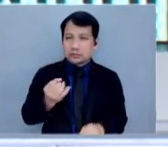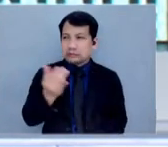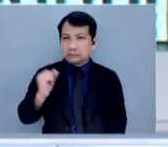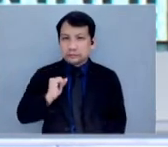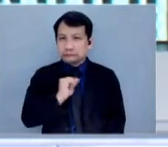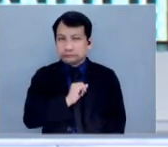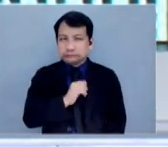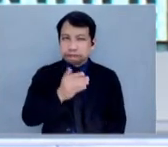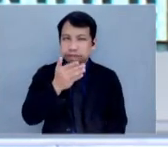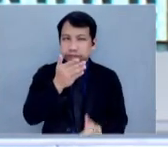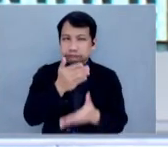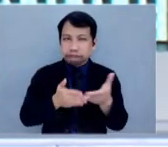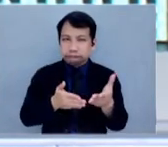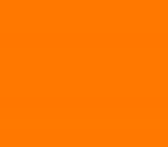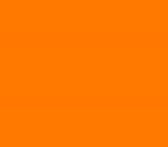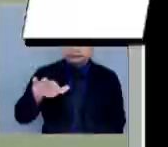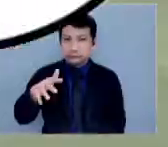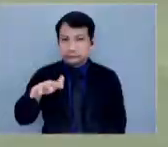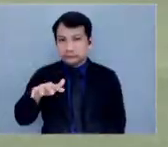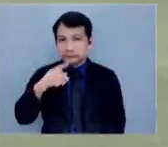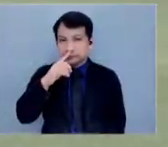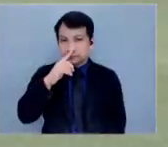balitang yan, si Camille Samonte.